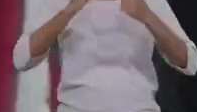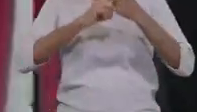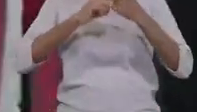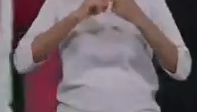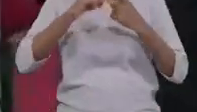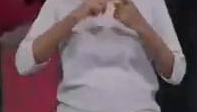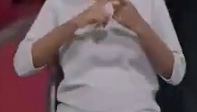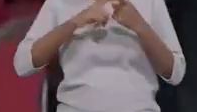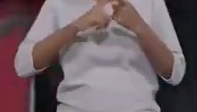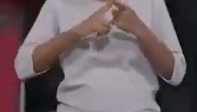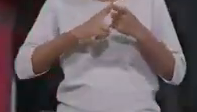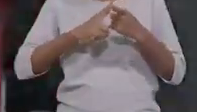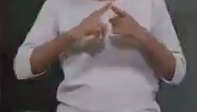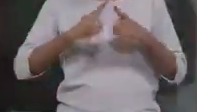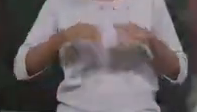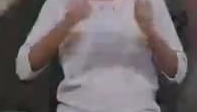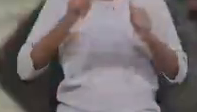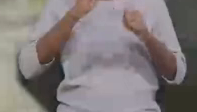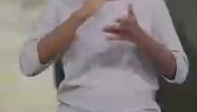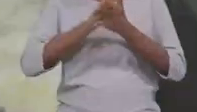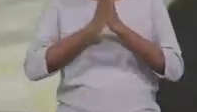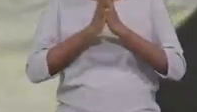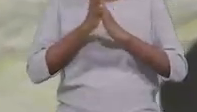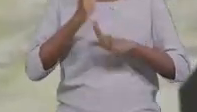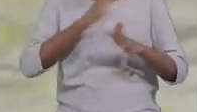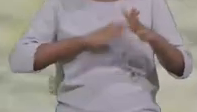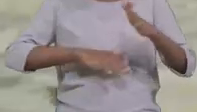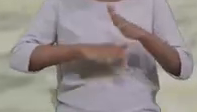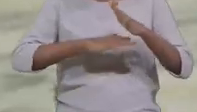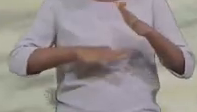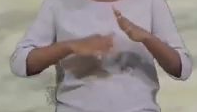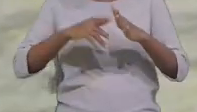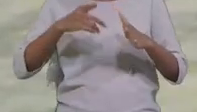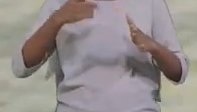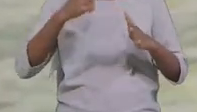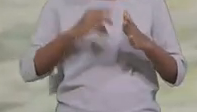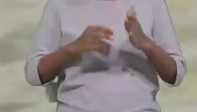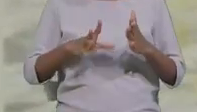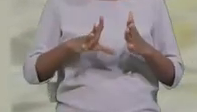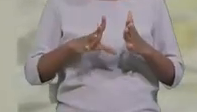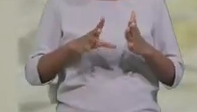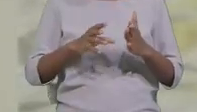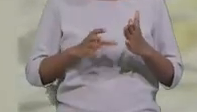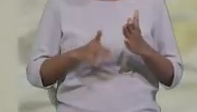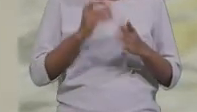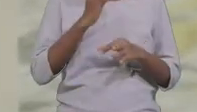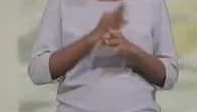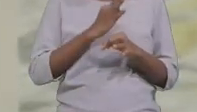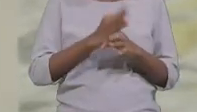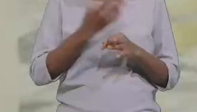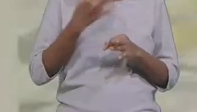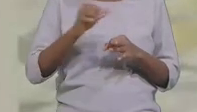la hauteur à laquelle Dieu t'a élevé, comment tu peux te soumettre au visage